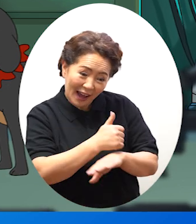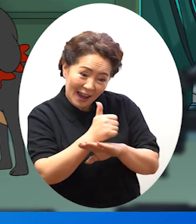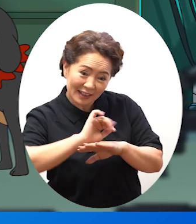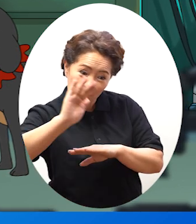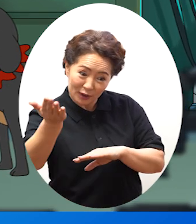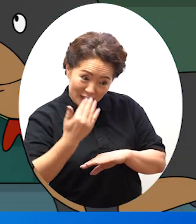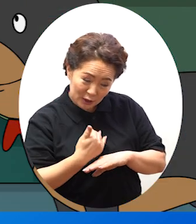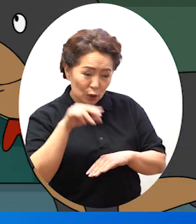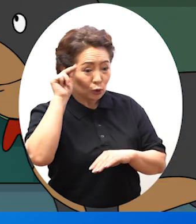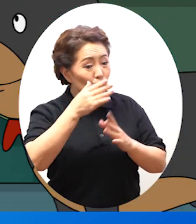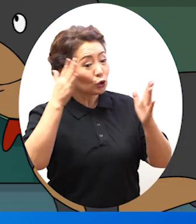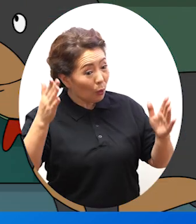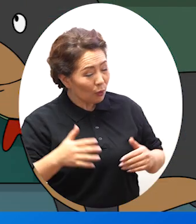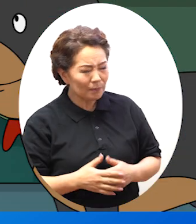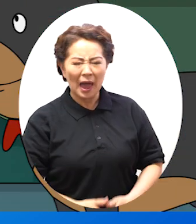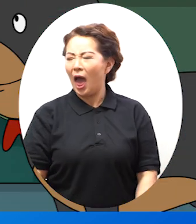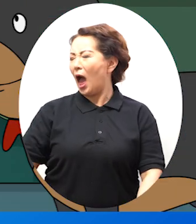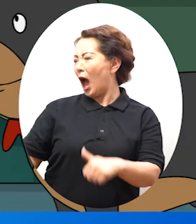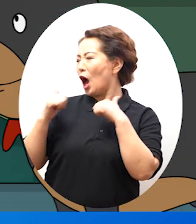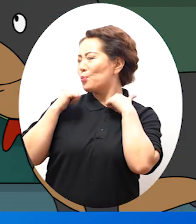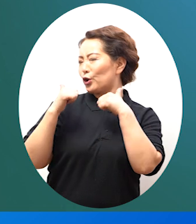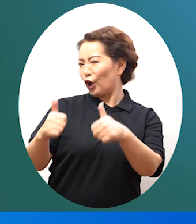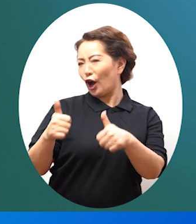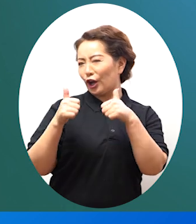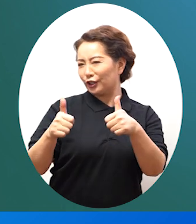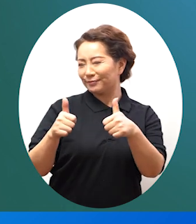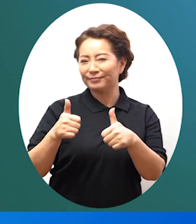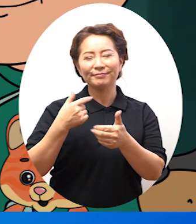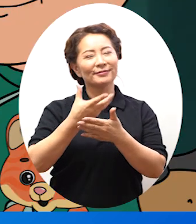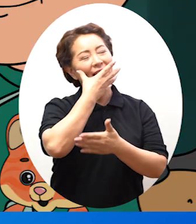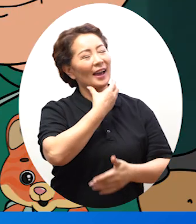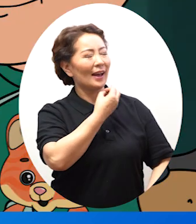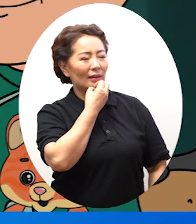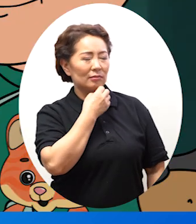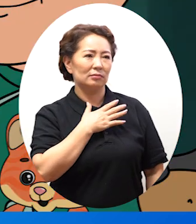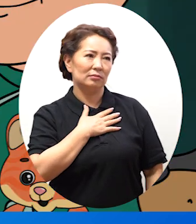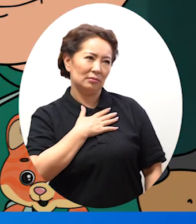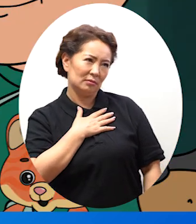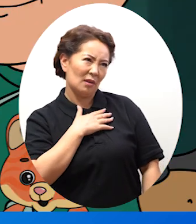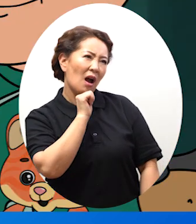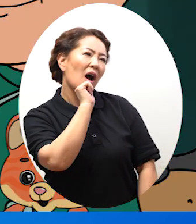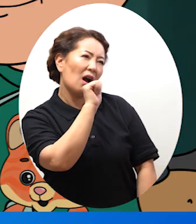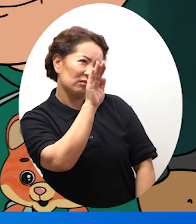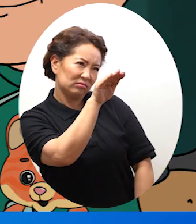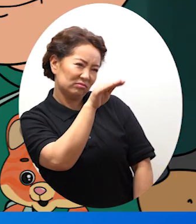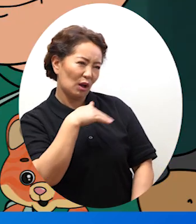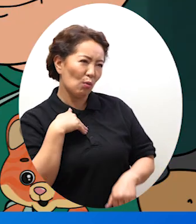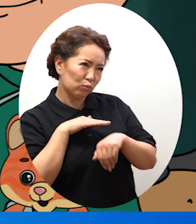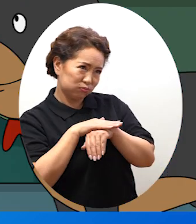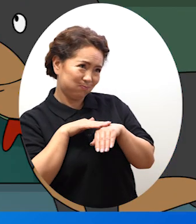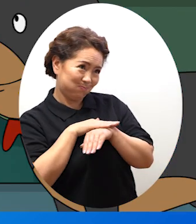зүйл суруу. Үнэхээр гоё үлгэрээлээ. Арваа хаа. Та намайг